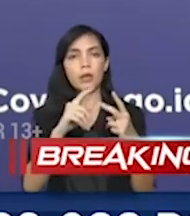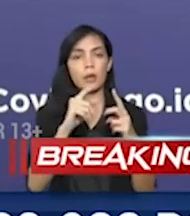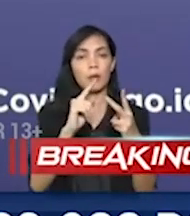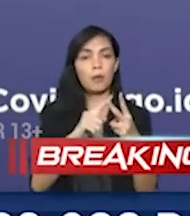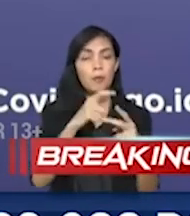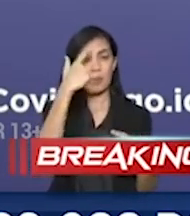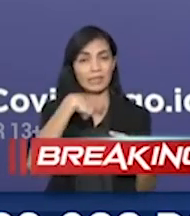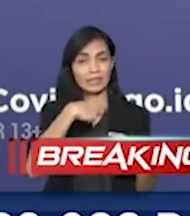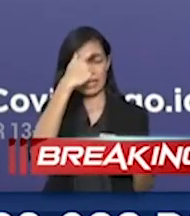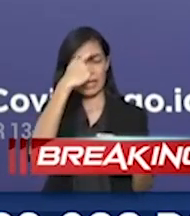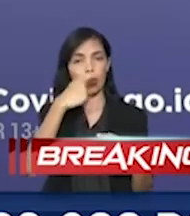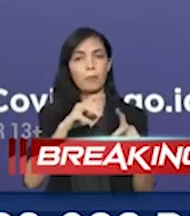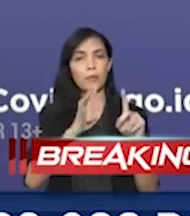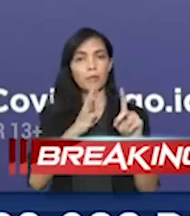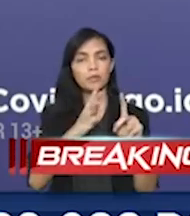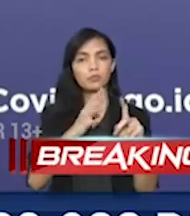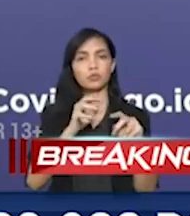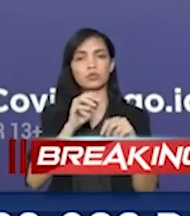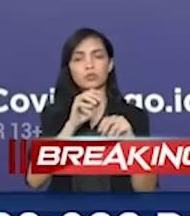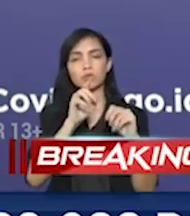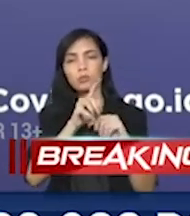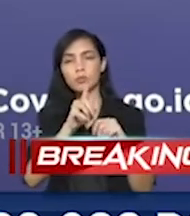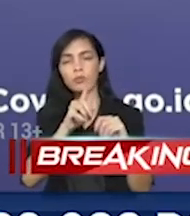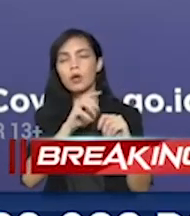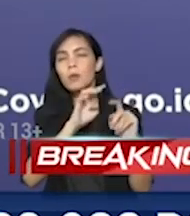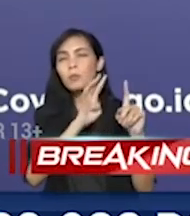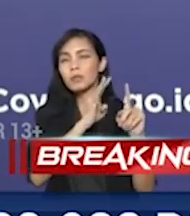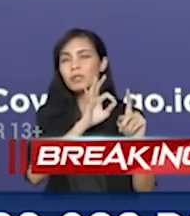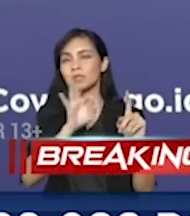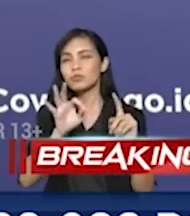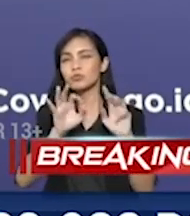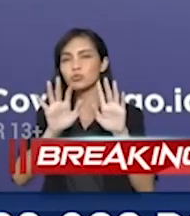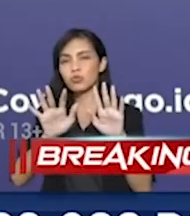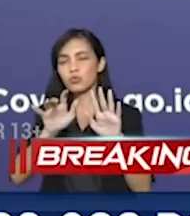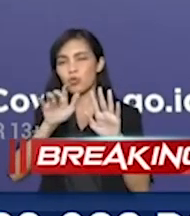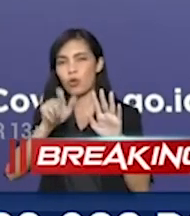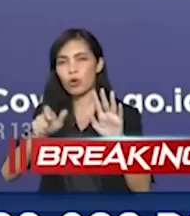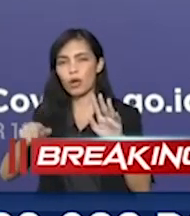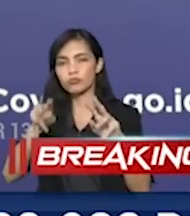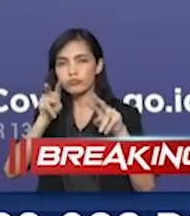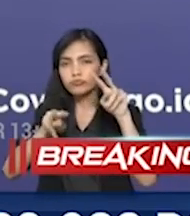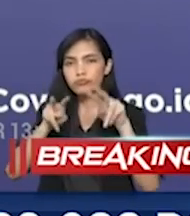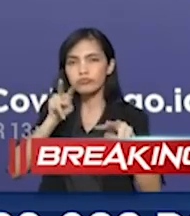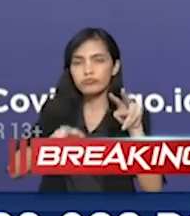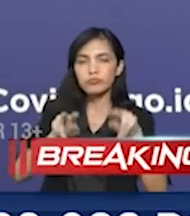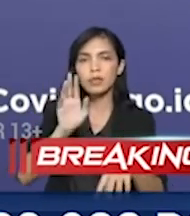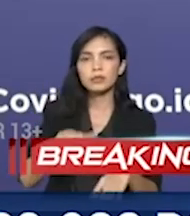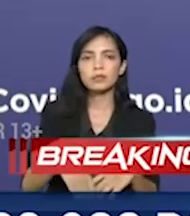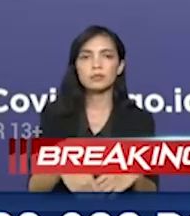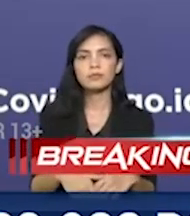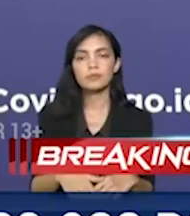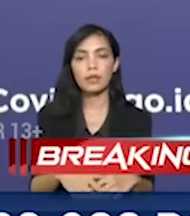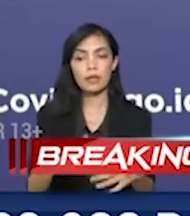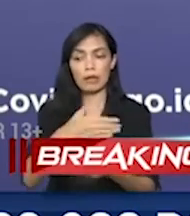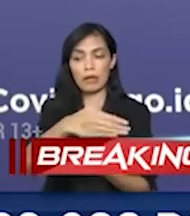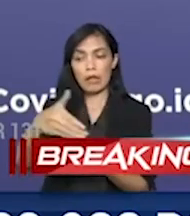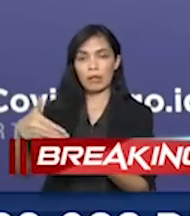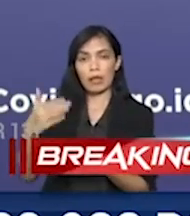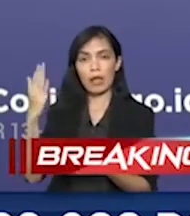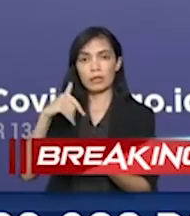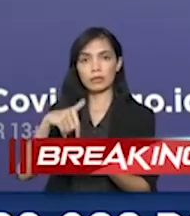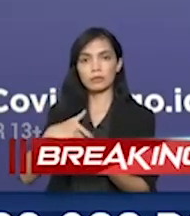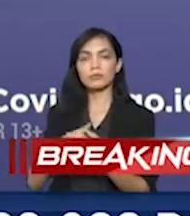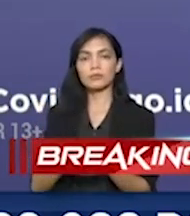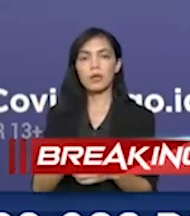masih dipantau adalah 14010 orang inilah data yang kita dapatkan pada hari ini oleh karena itu kembali